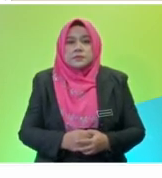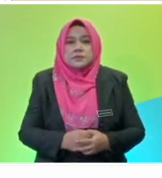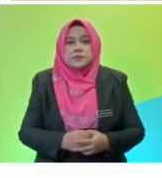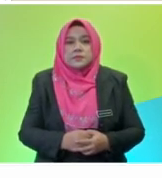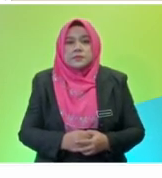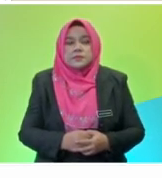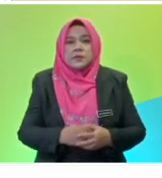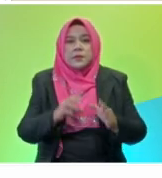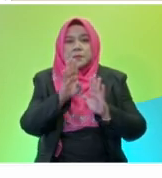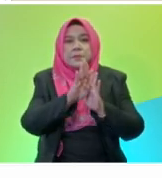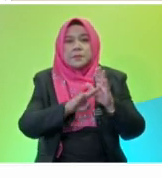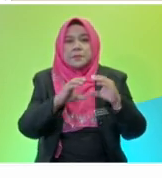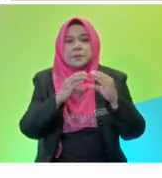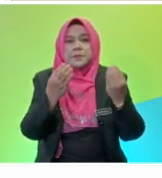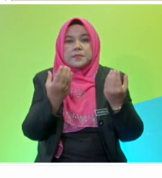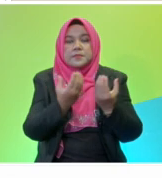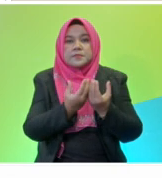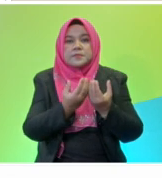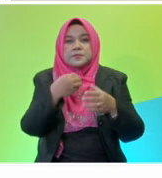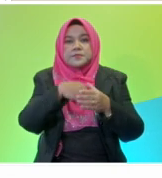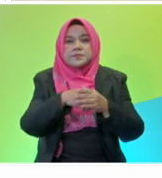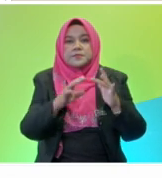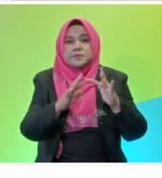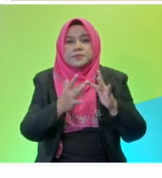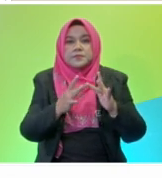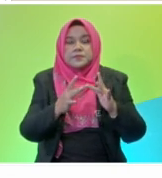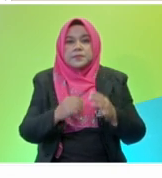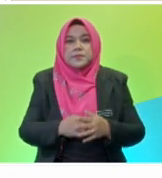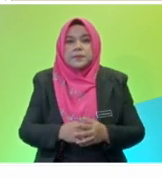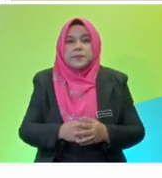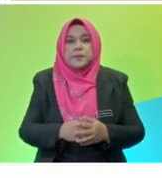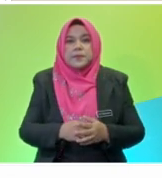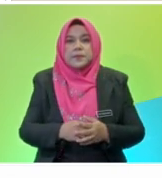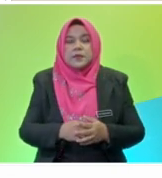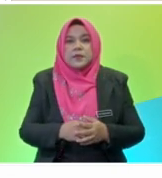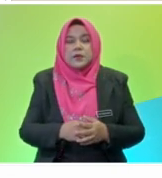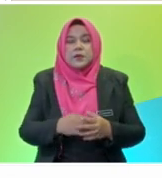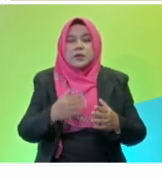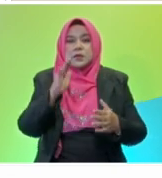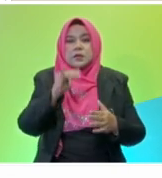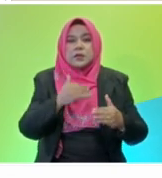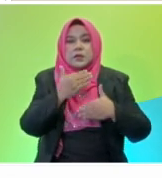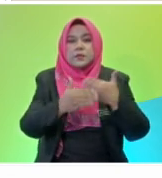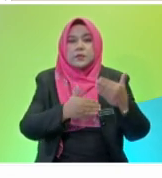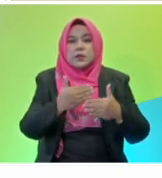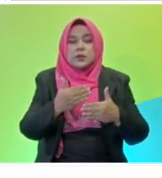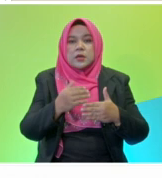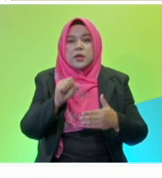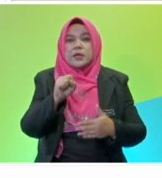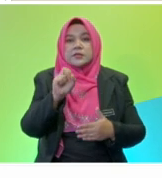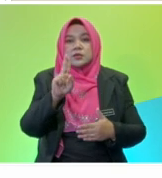yang berkumpulan yang di dalam kalian yakni daripada Google form yang diminum oleh suvb di sekolah